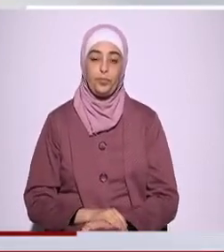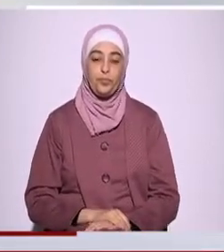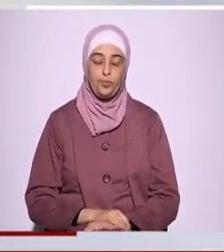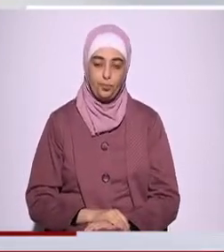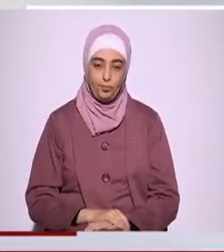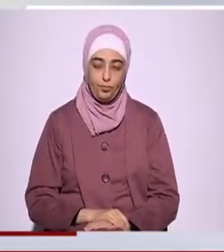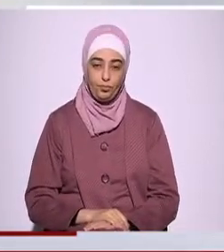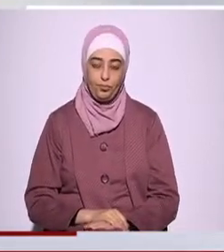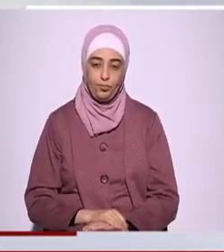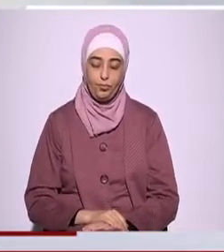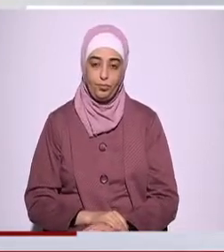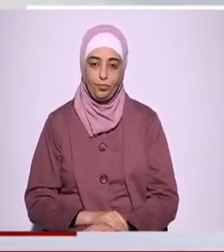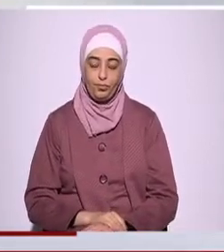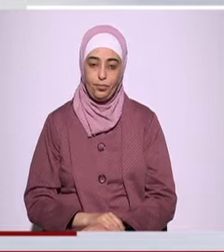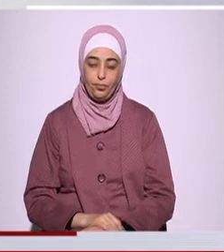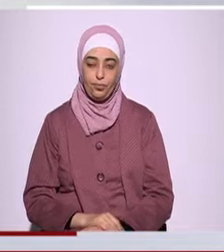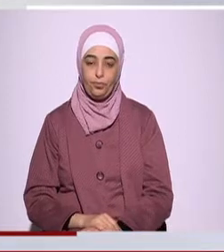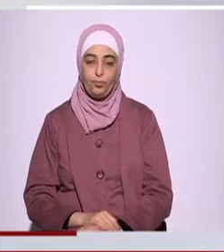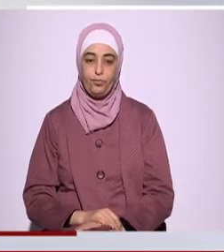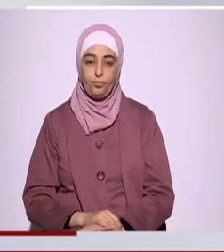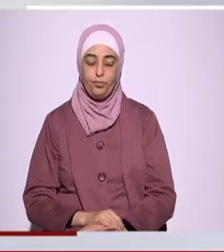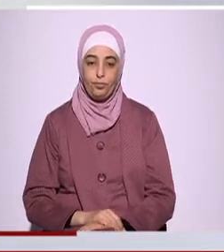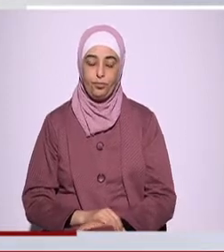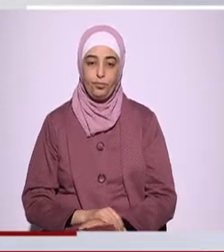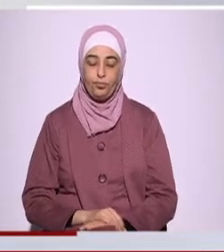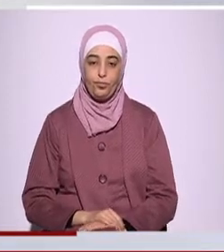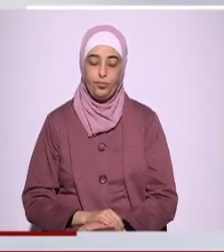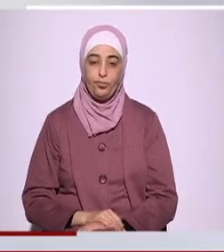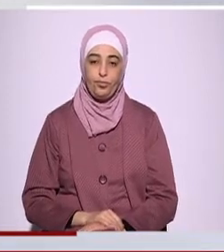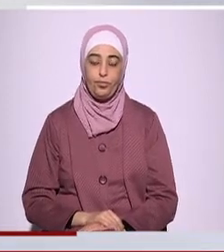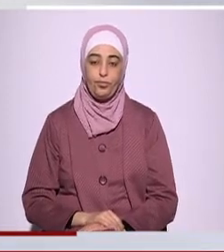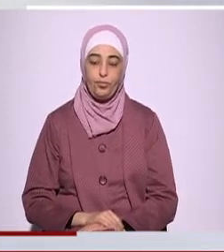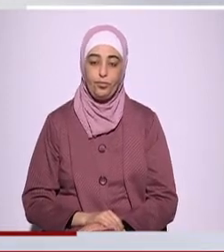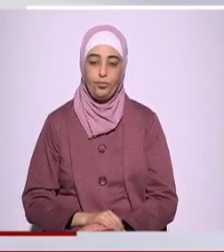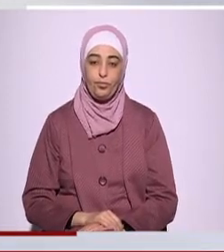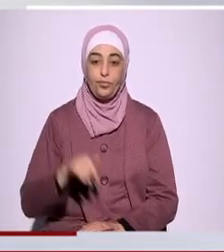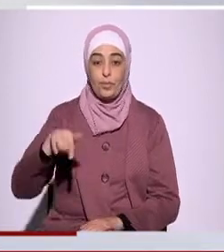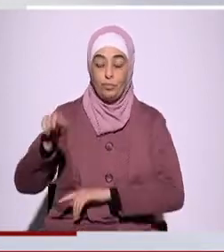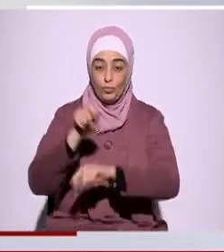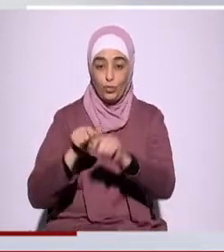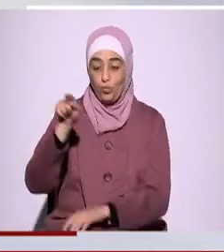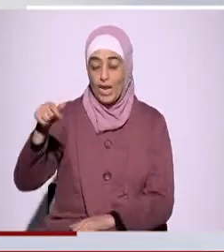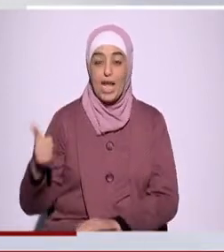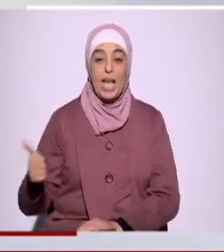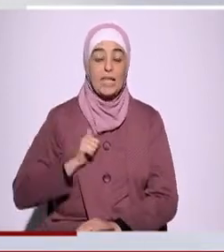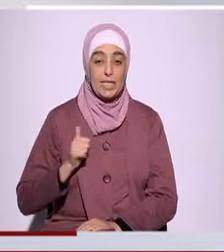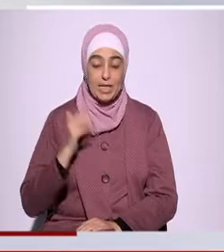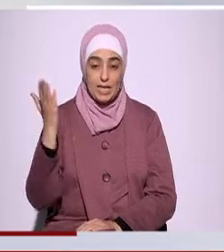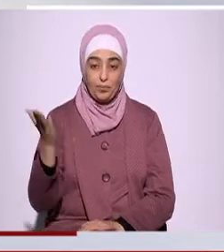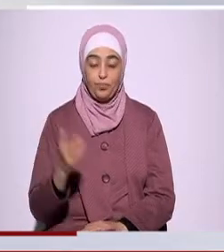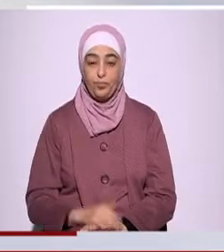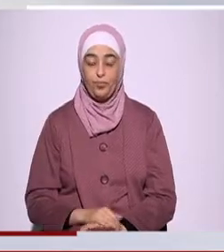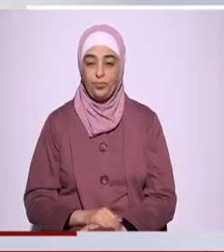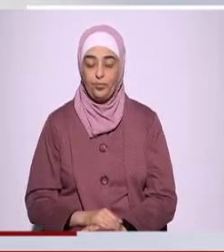مرحبا بك ومرحبا بكل المتابعين. ما يقوم به المكون العسكري هي